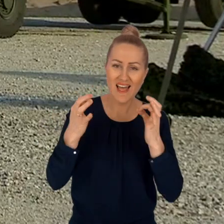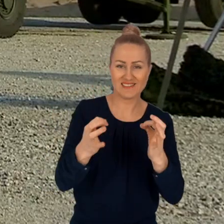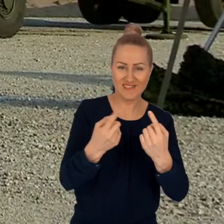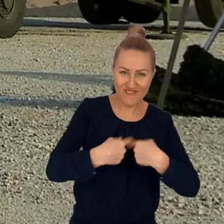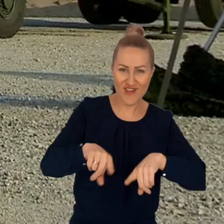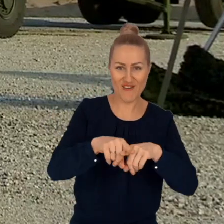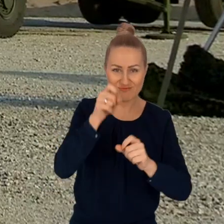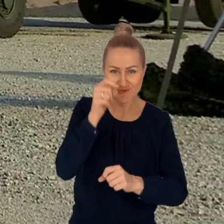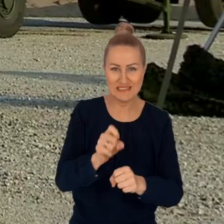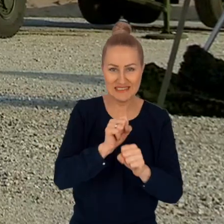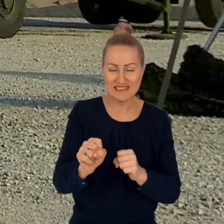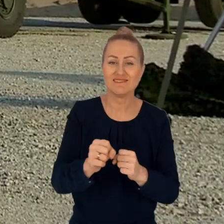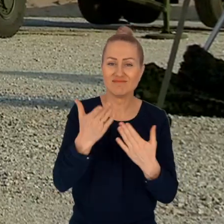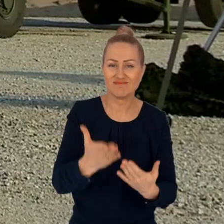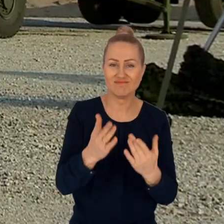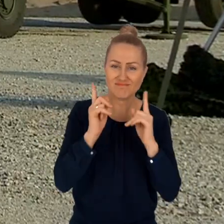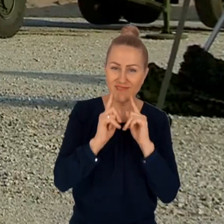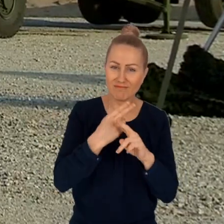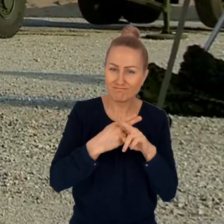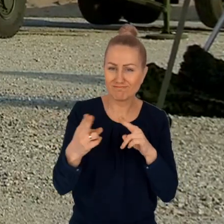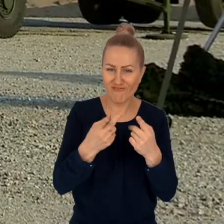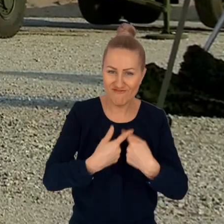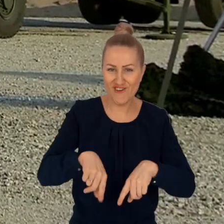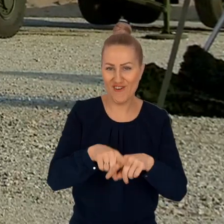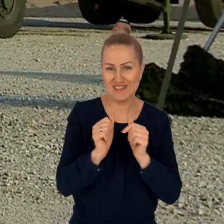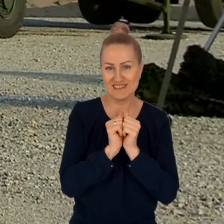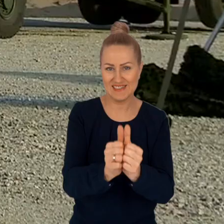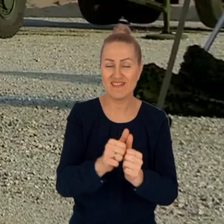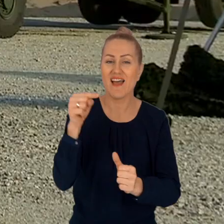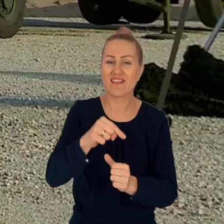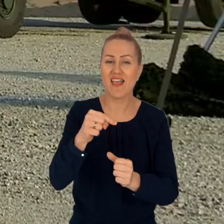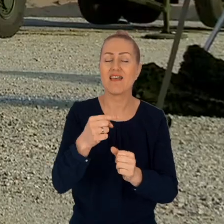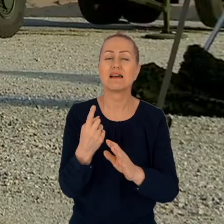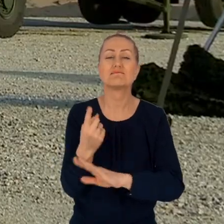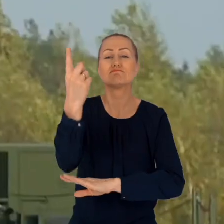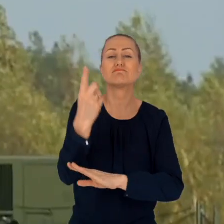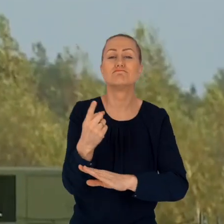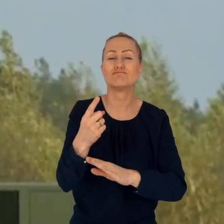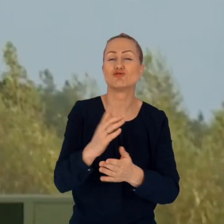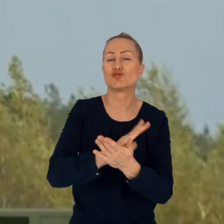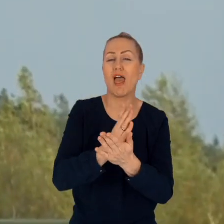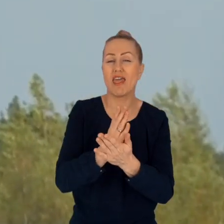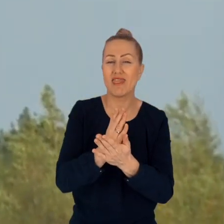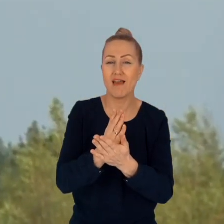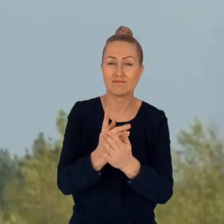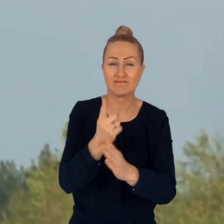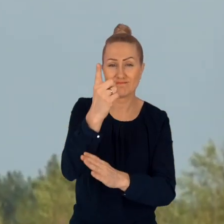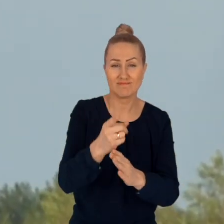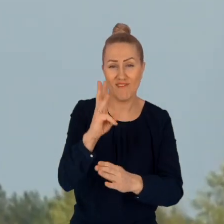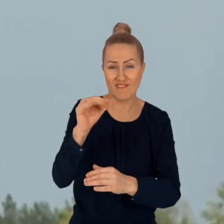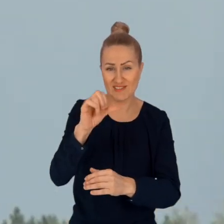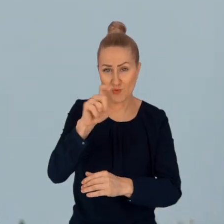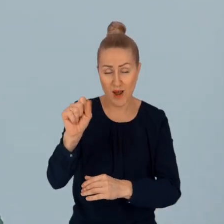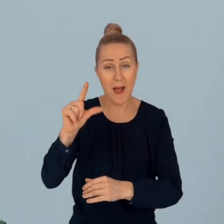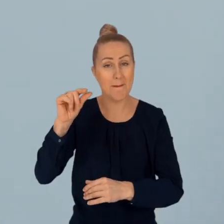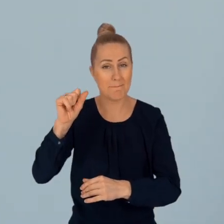poprzez realizację tego właśnie zadania systemu średniego zasięgu Wisła, czyli Patriot,